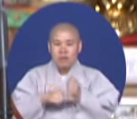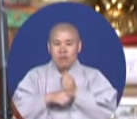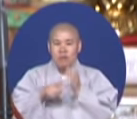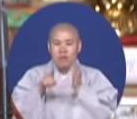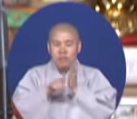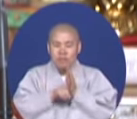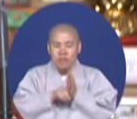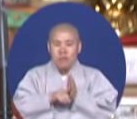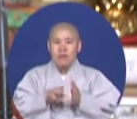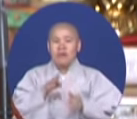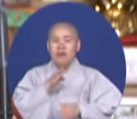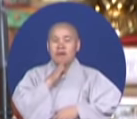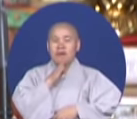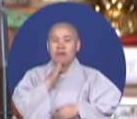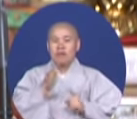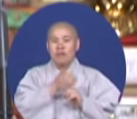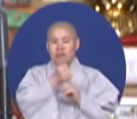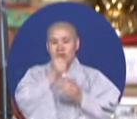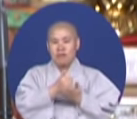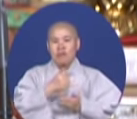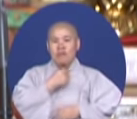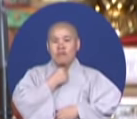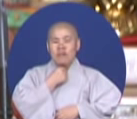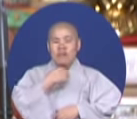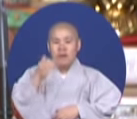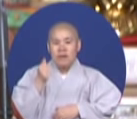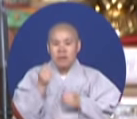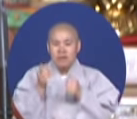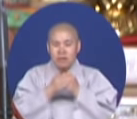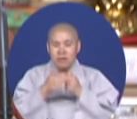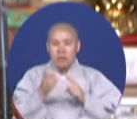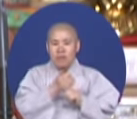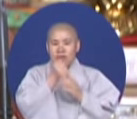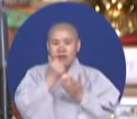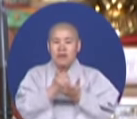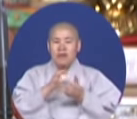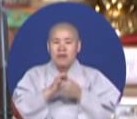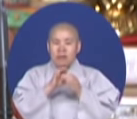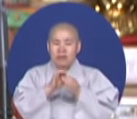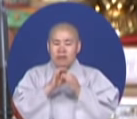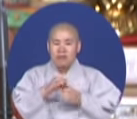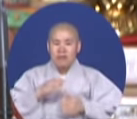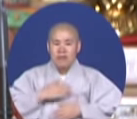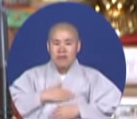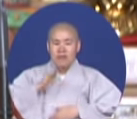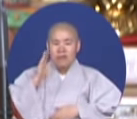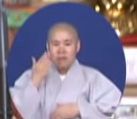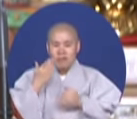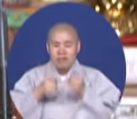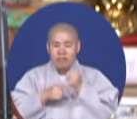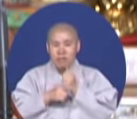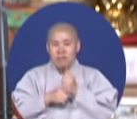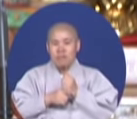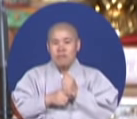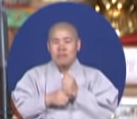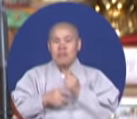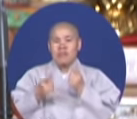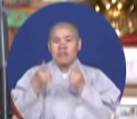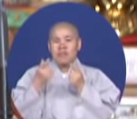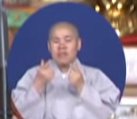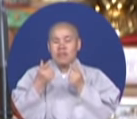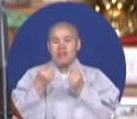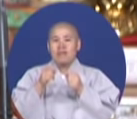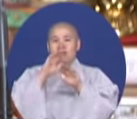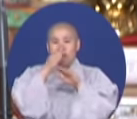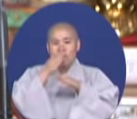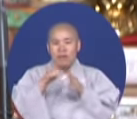신심으로 바로 이제 부처님이 원을 세웠기 때문에 그 원에 의해서 내가 된다 이 말이에요. 이것이